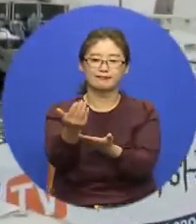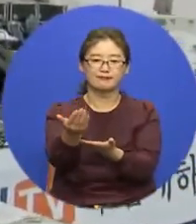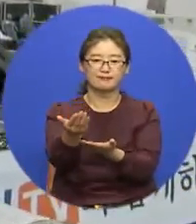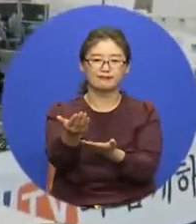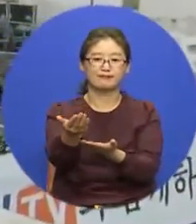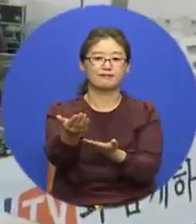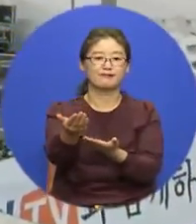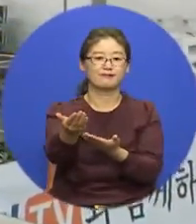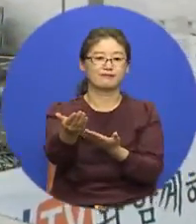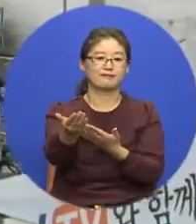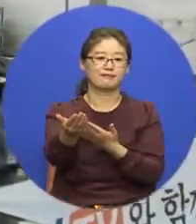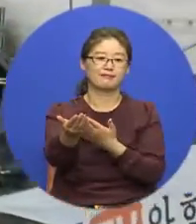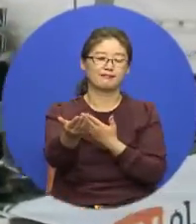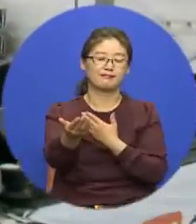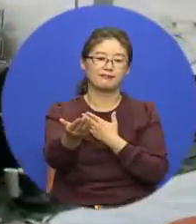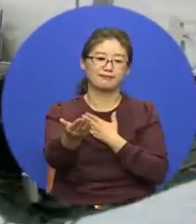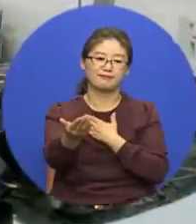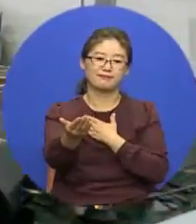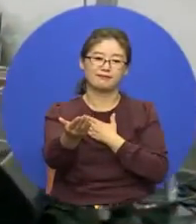내 님이여